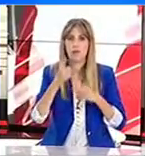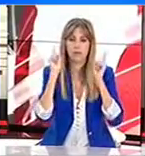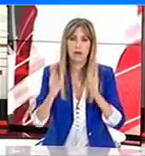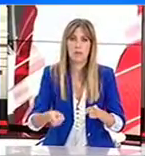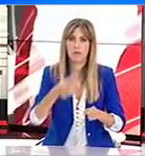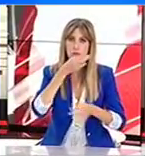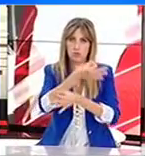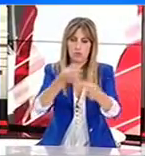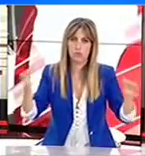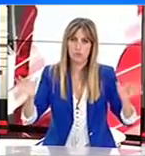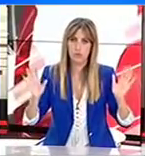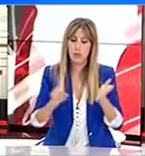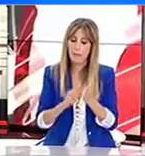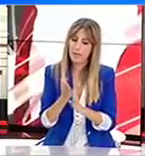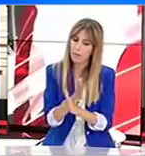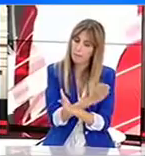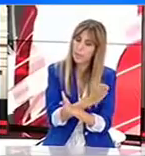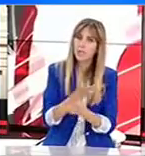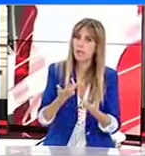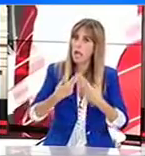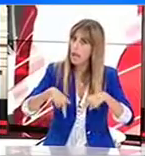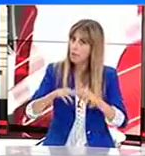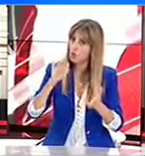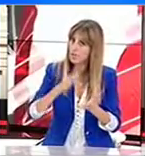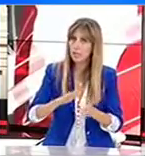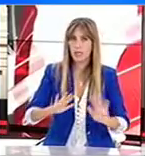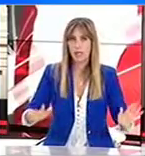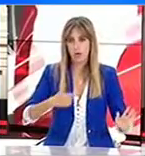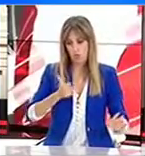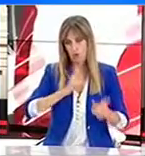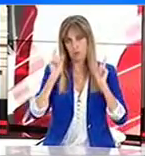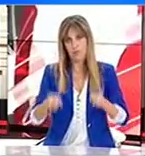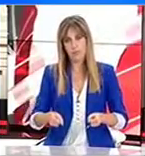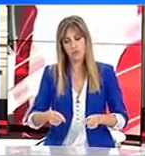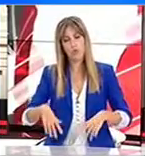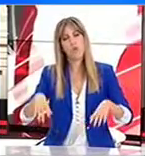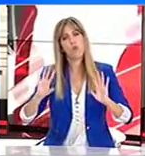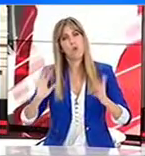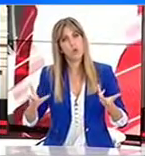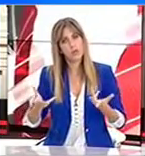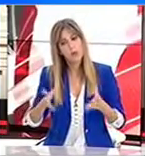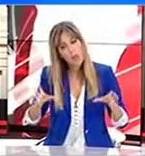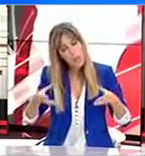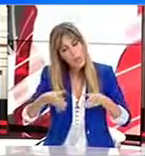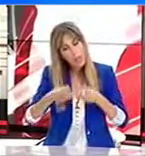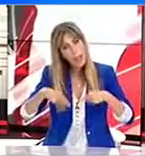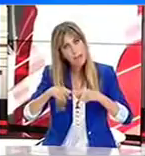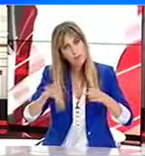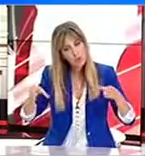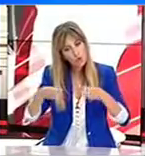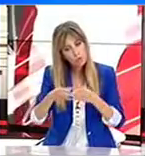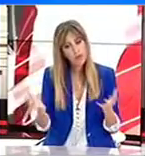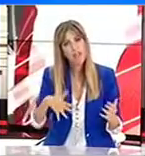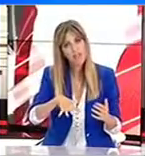στην Κεντρική Επιτροπή, αλλά ήδη έχουμε πάρει κάποιες αποφάσεις που δείχνουν την κατεύθυνση την οποία θα ακολουθήσουμε.